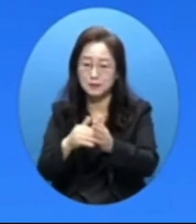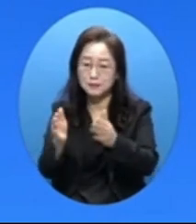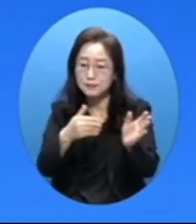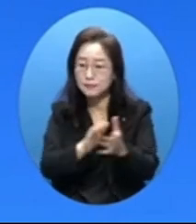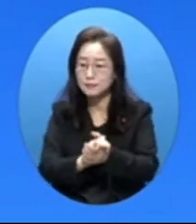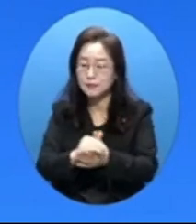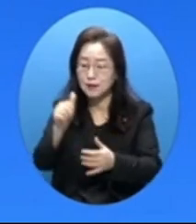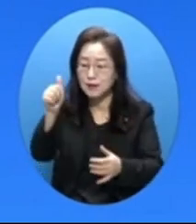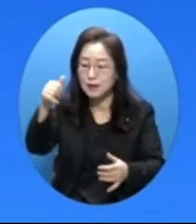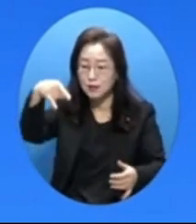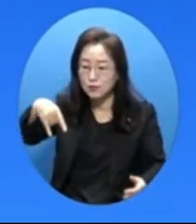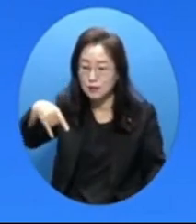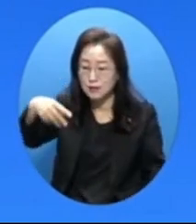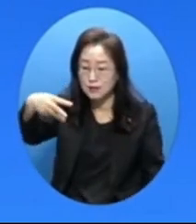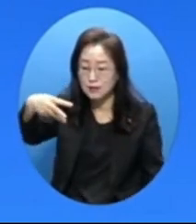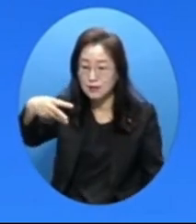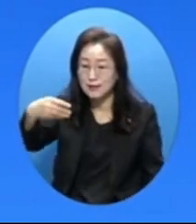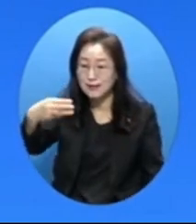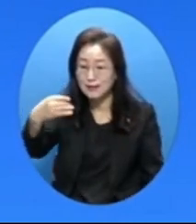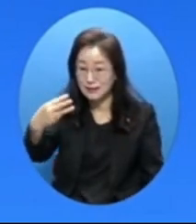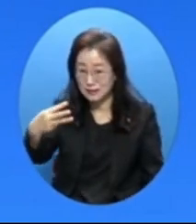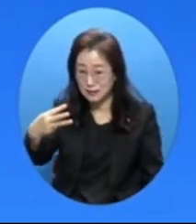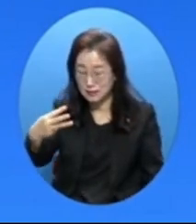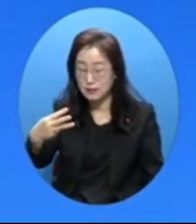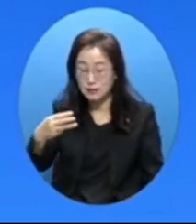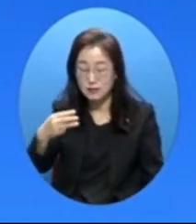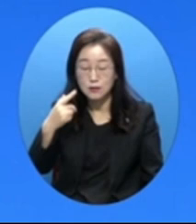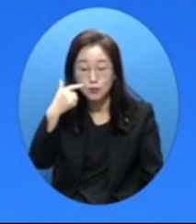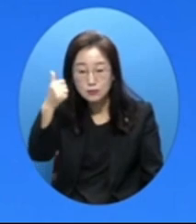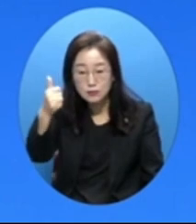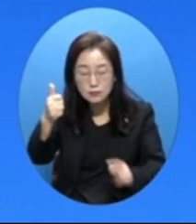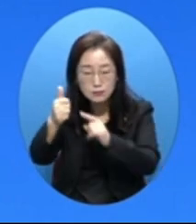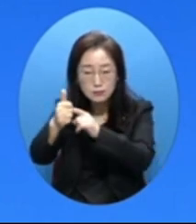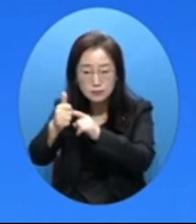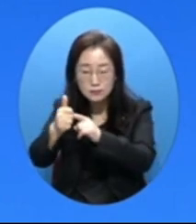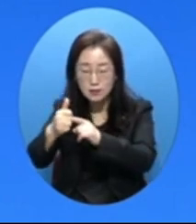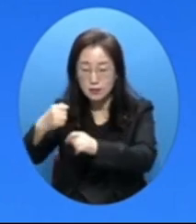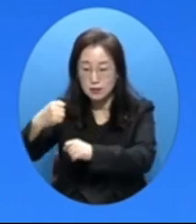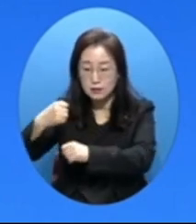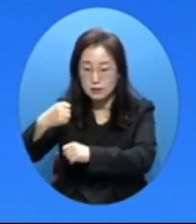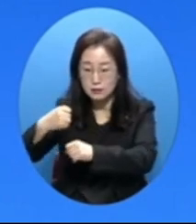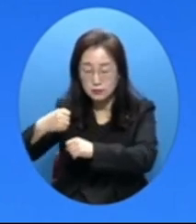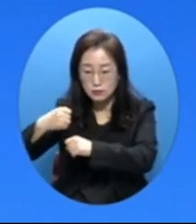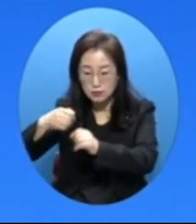나가서 소령으로 전쟁 나갔다가